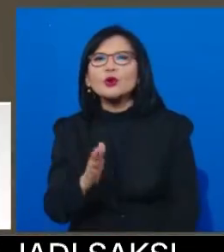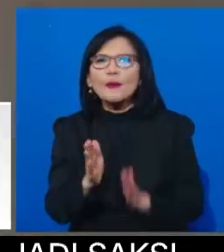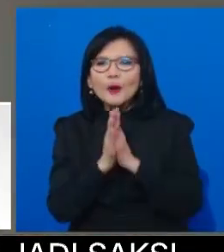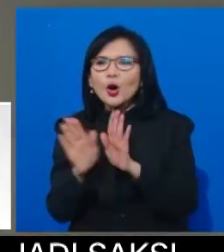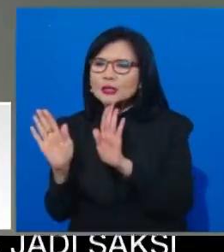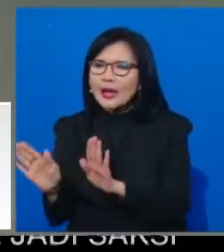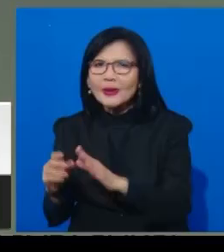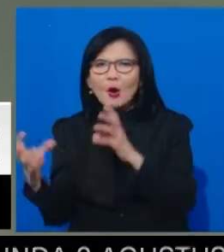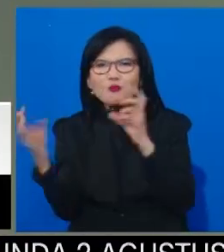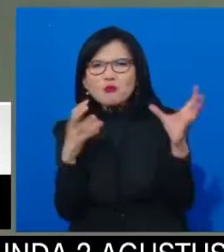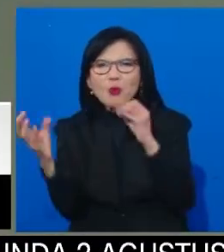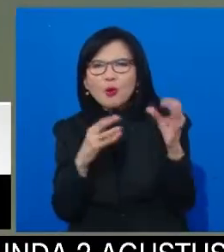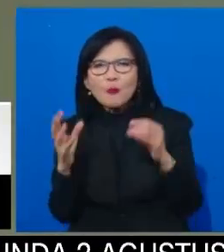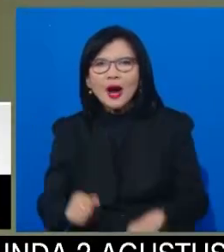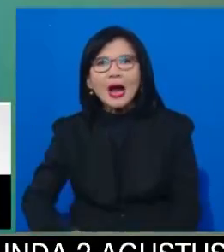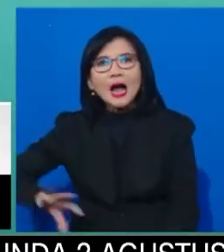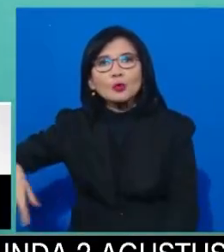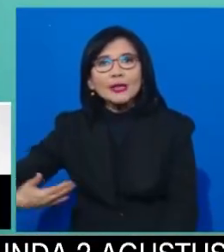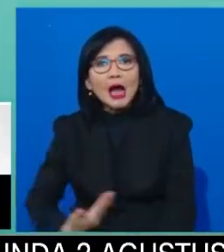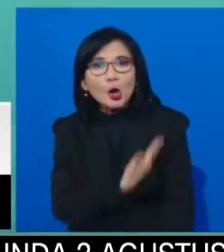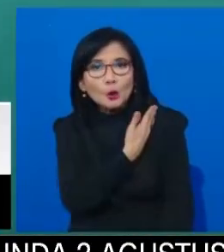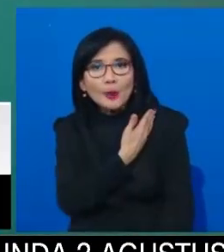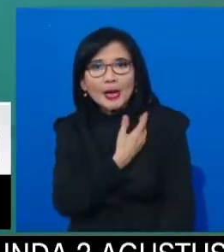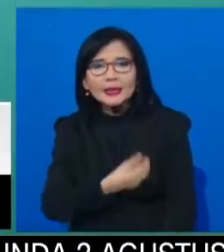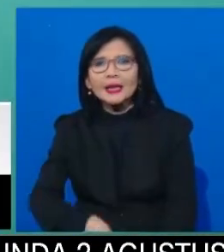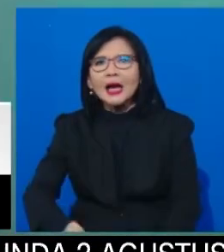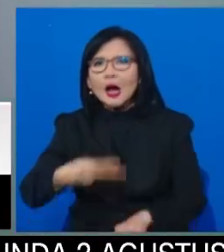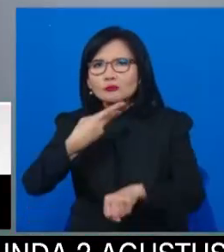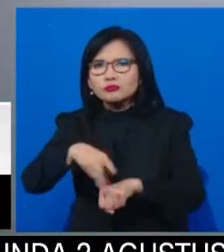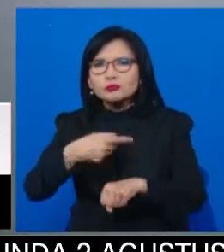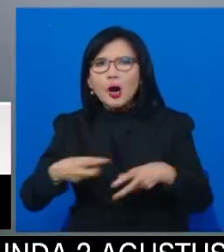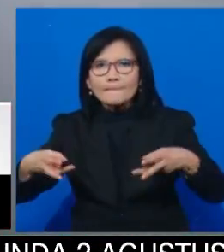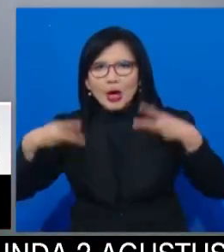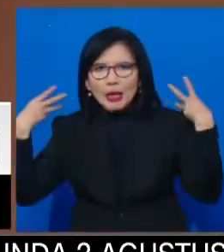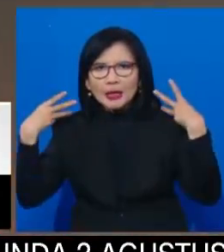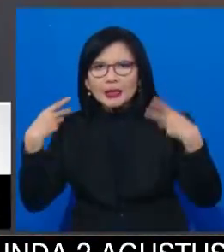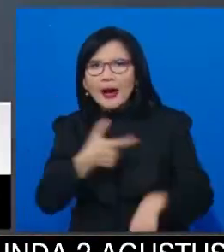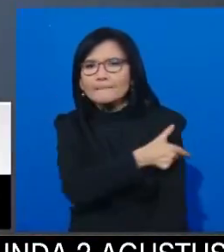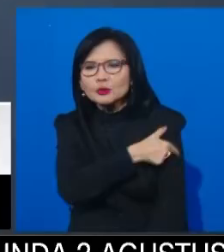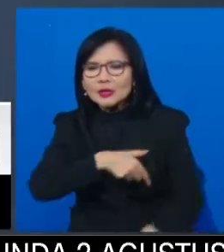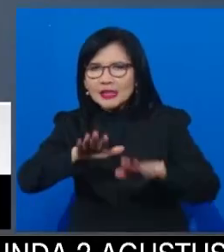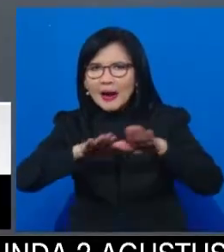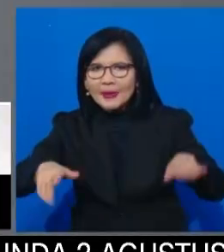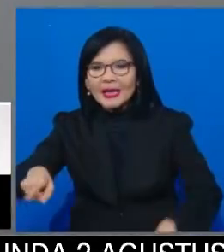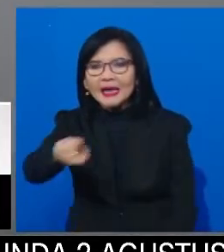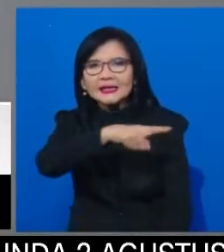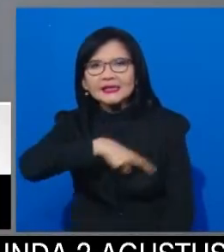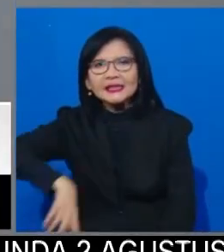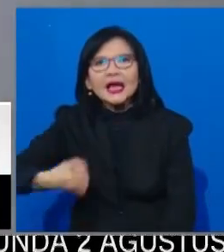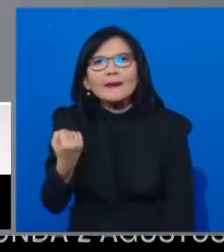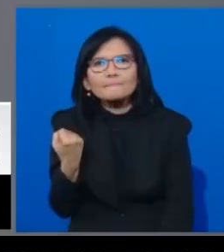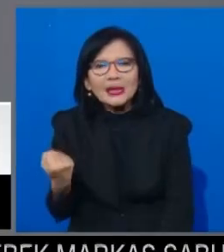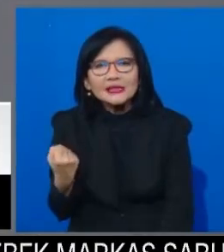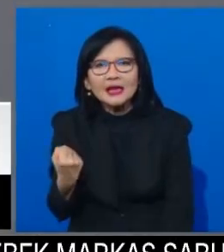Ya, adu mulut ini terjadi antara keluarga korban tragedi Kanjuruhan dengan aparat keamanan yang ada di sekitar Pasar Bulu